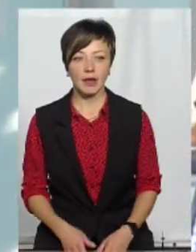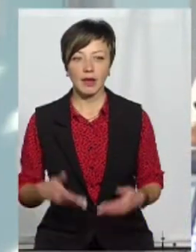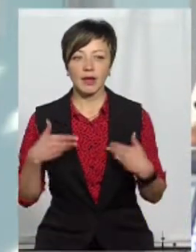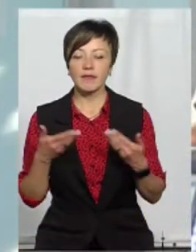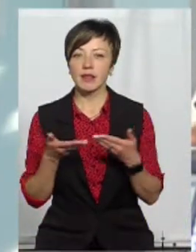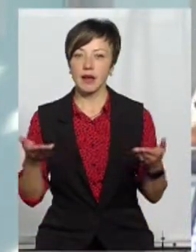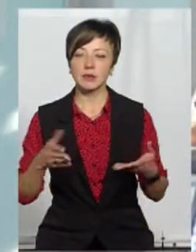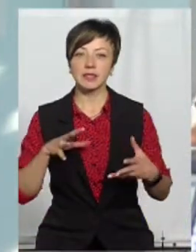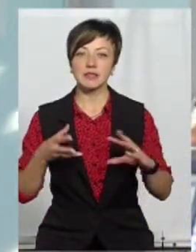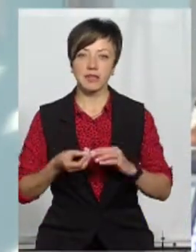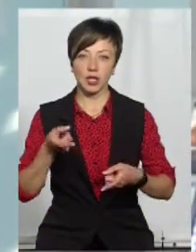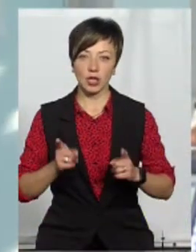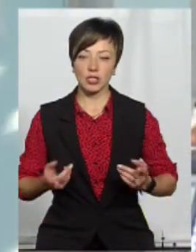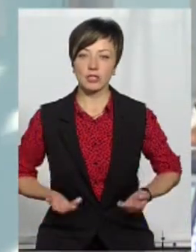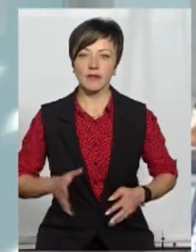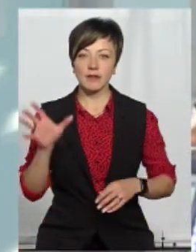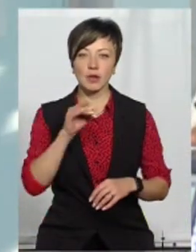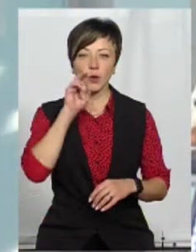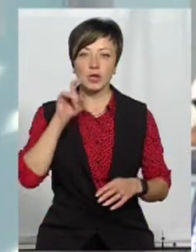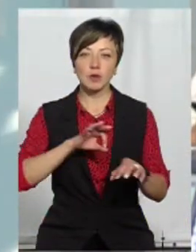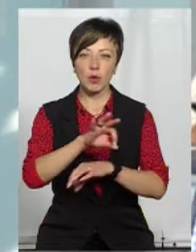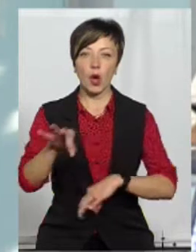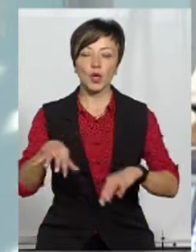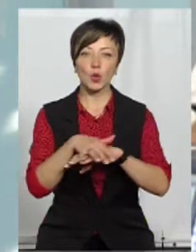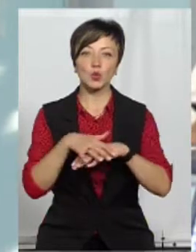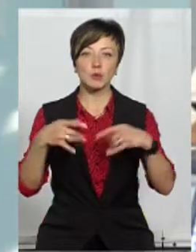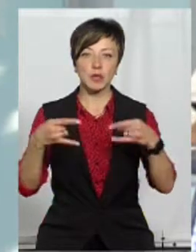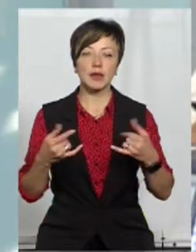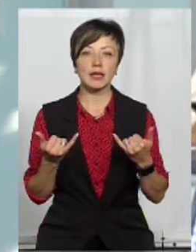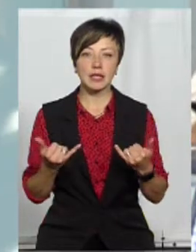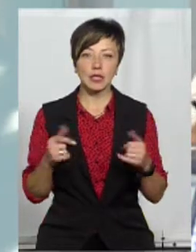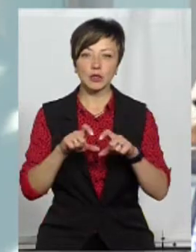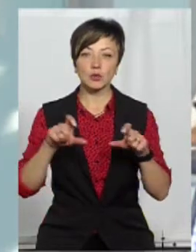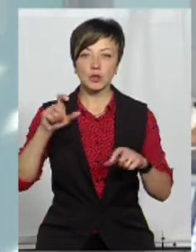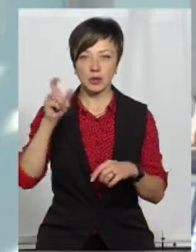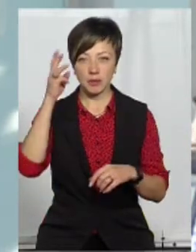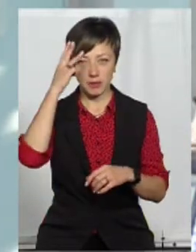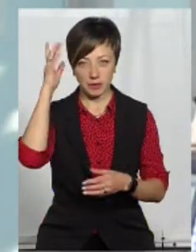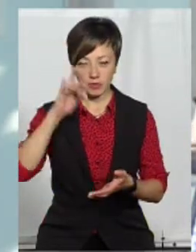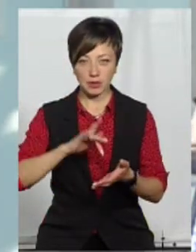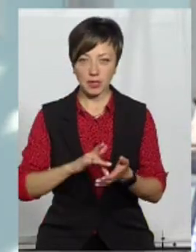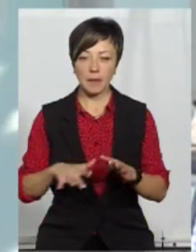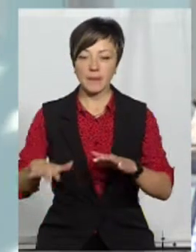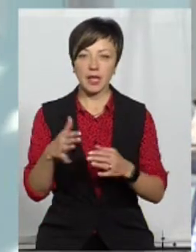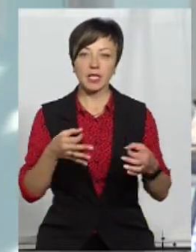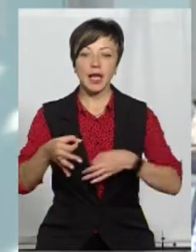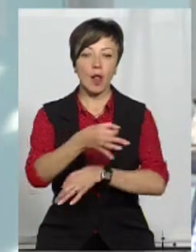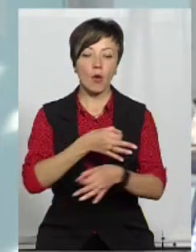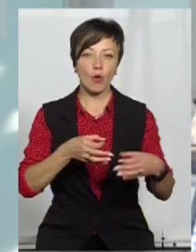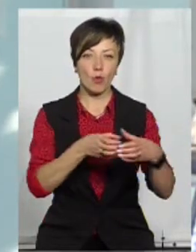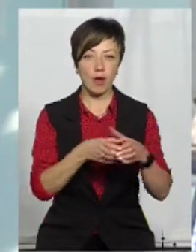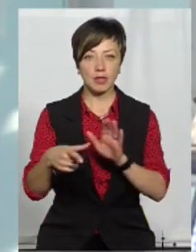Вітаємо, це «Звіти наживо». Всеукраїнський медіапроект «Суспільного». Нині студія UA «Поділля» є майданчиком для діалогу громади